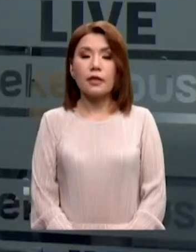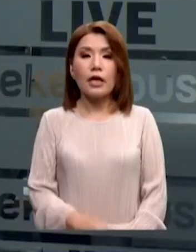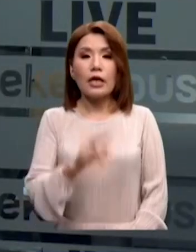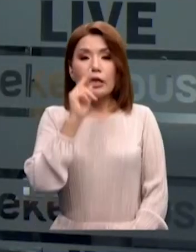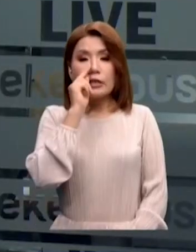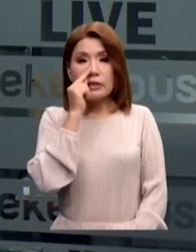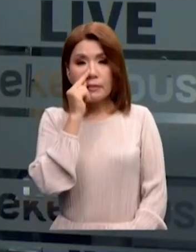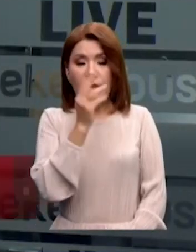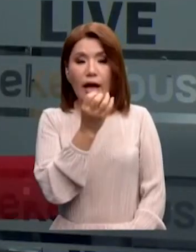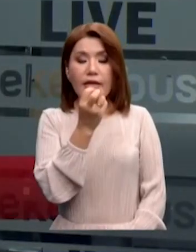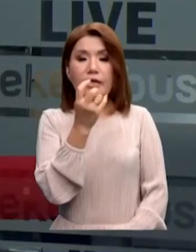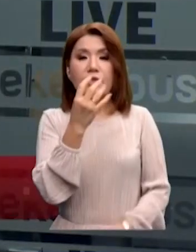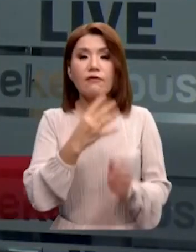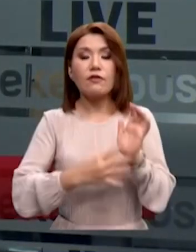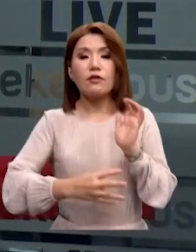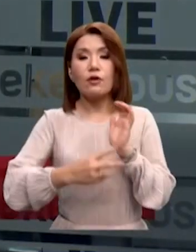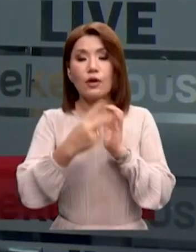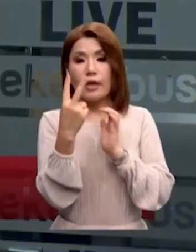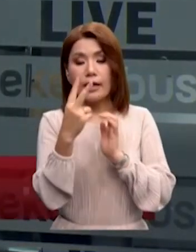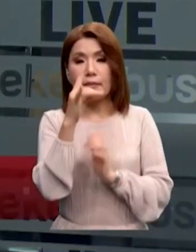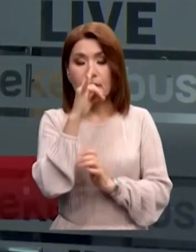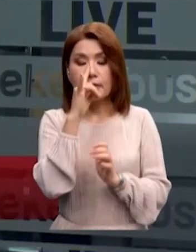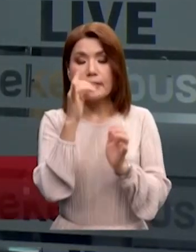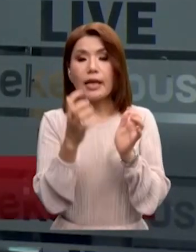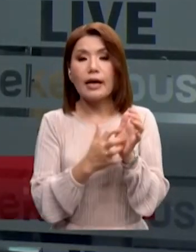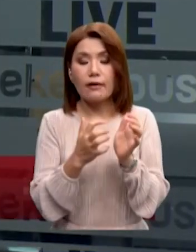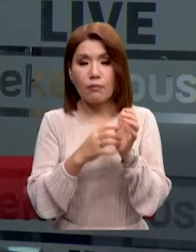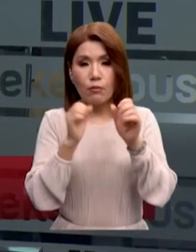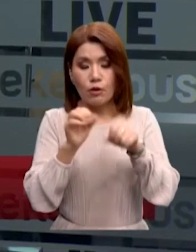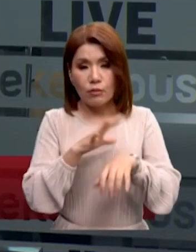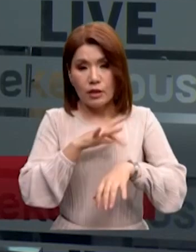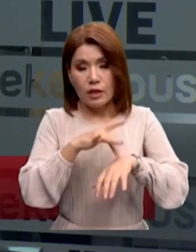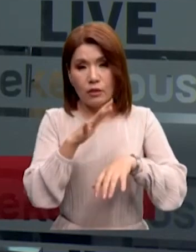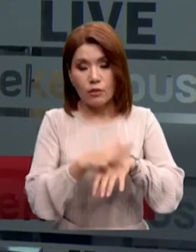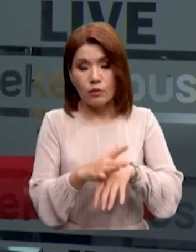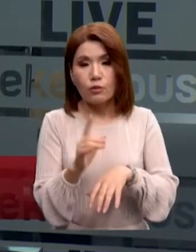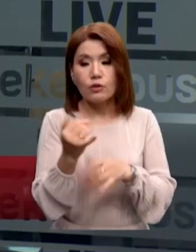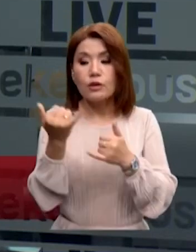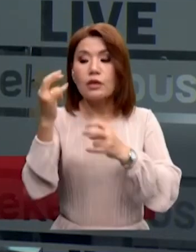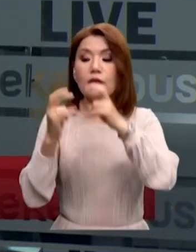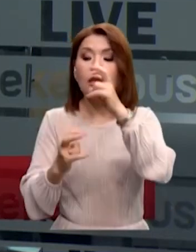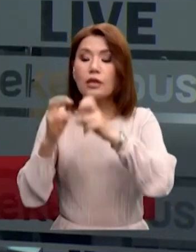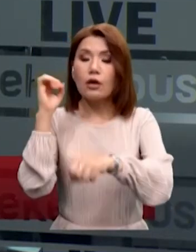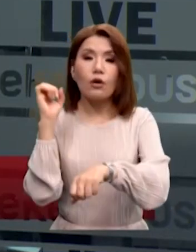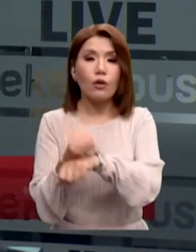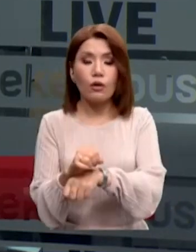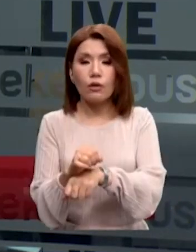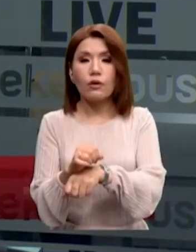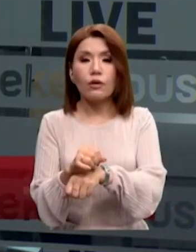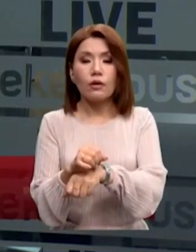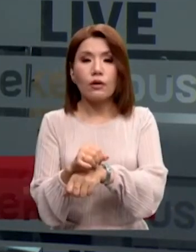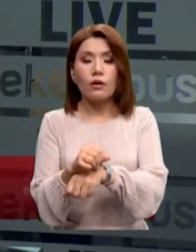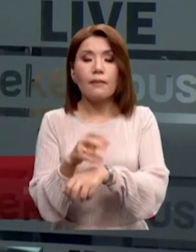Шымкентте АИ-95 маркалы бензин тапшылығы болуы мүмкін. Өйткені шаһардағы мұнай өңдеу зауыты бүгіннен бастап жоғары октанды жанармай өндіруді